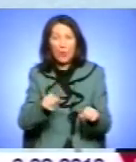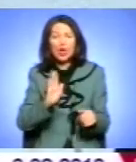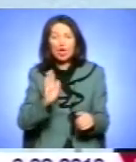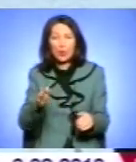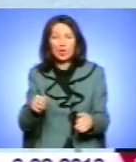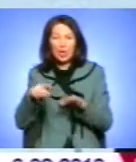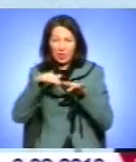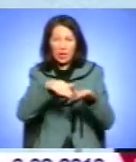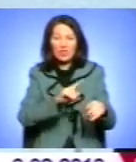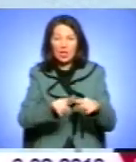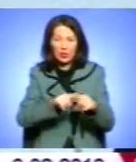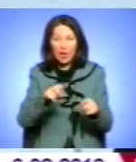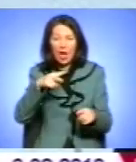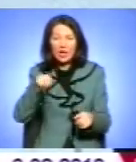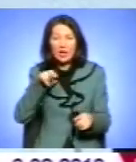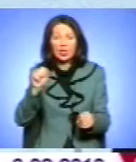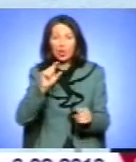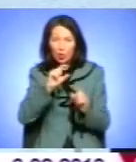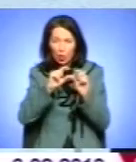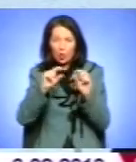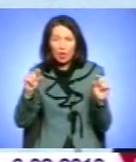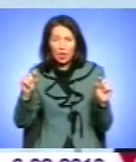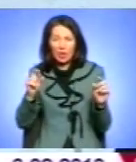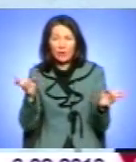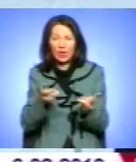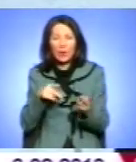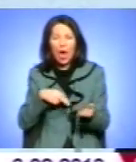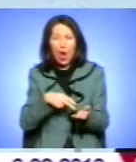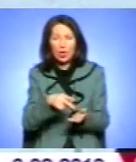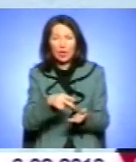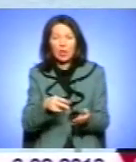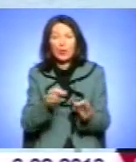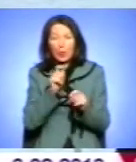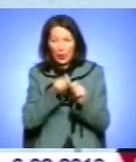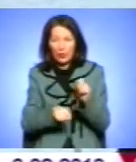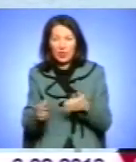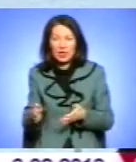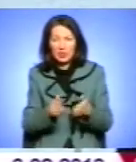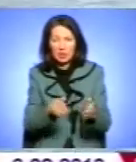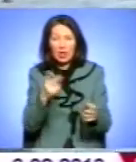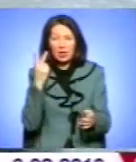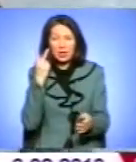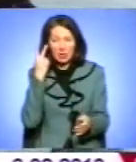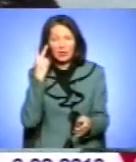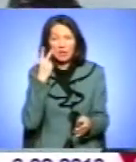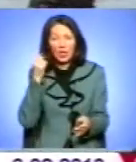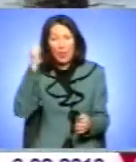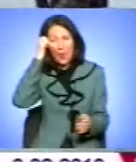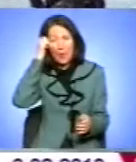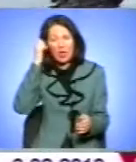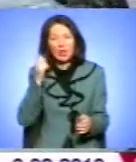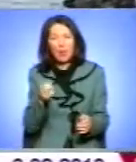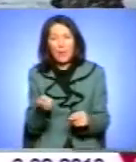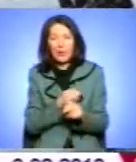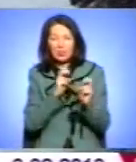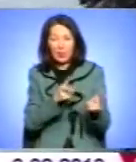тонший. Тому потрібно ходити по перевірених, притоптаних стежках і завжди пам'ятати про безпеку. Цими правилами особливо